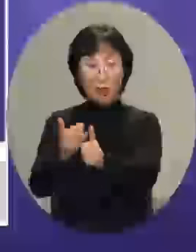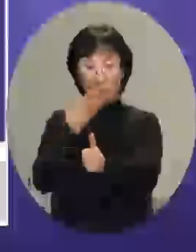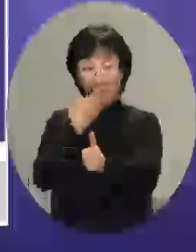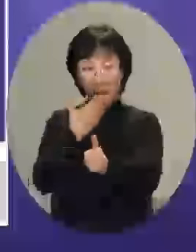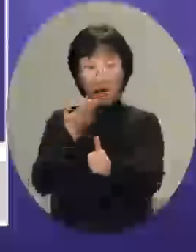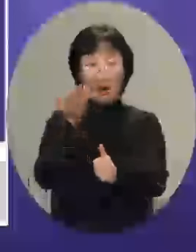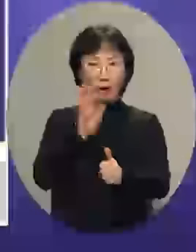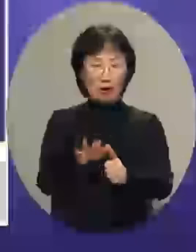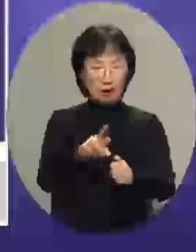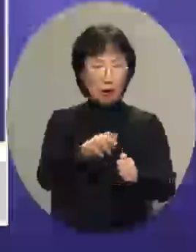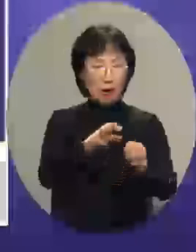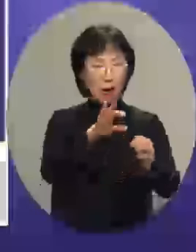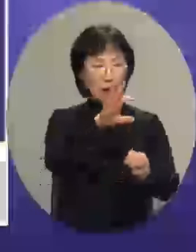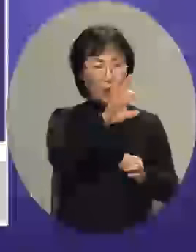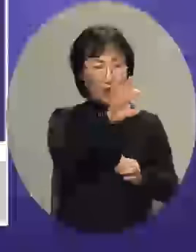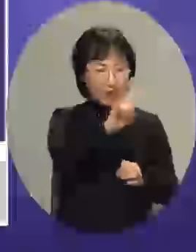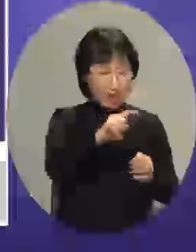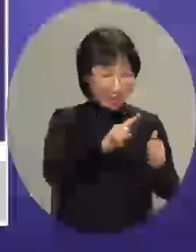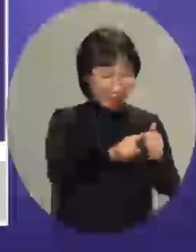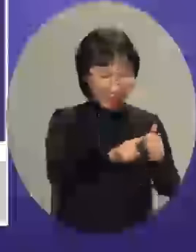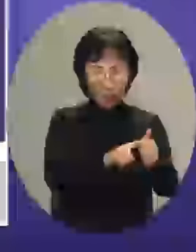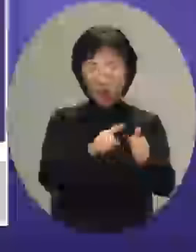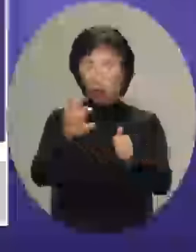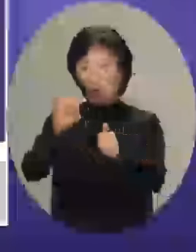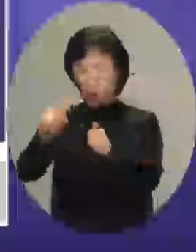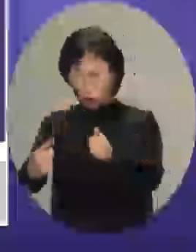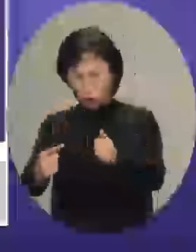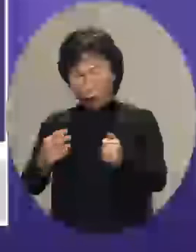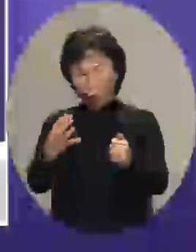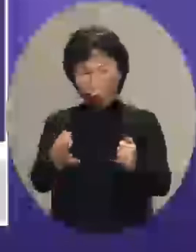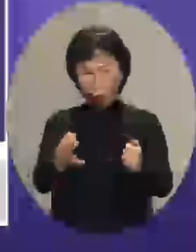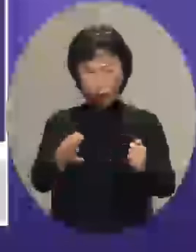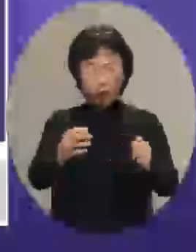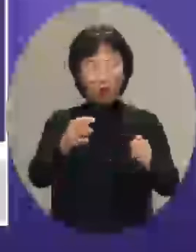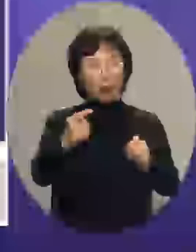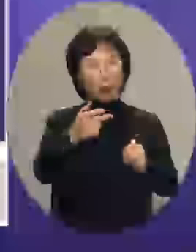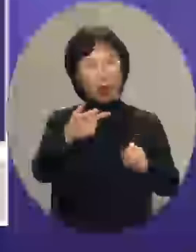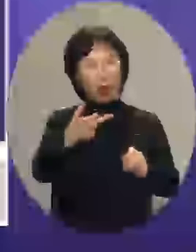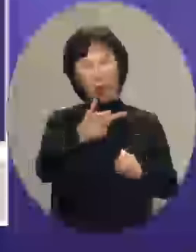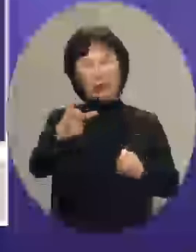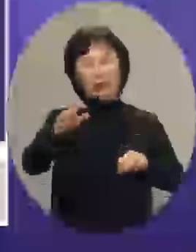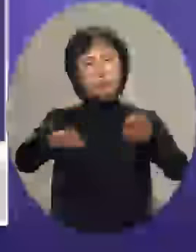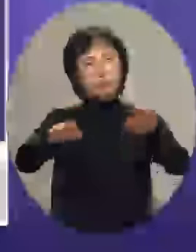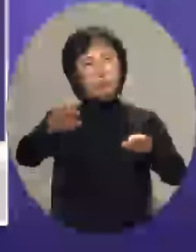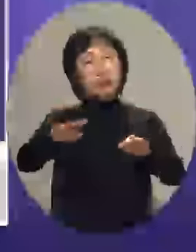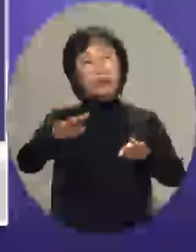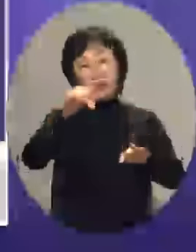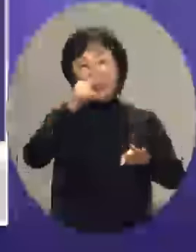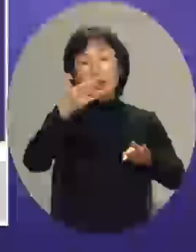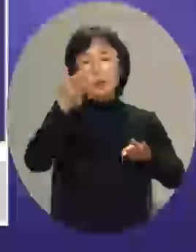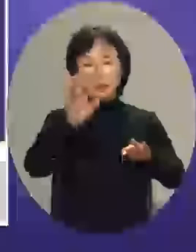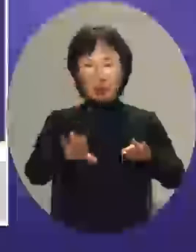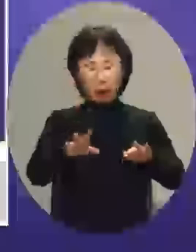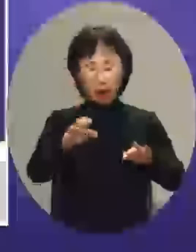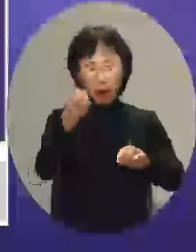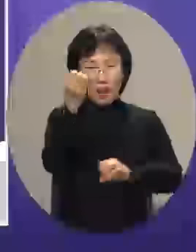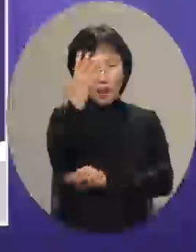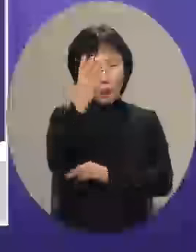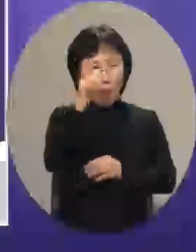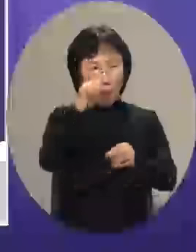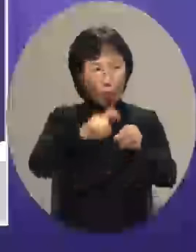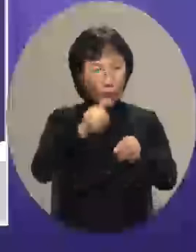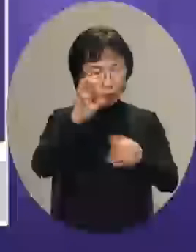윤석열의 특활비와 이성윤의 특활비가 규모에 있어서는 차이가 있을지 몰라도 본질에 있어서는 차이가 있다. 정말